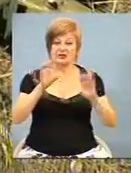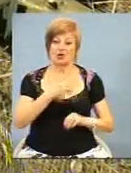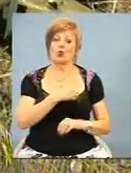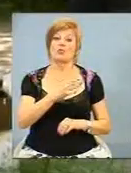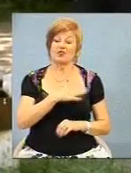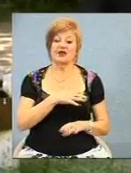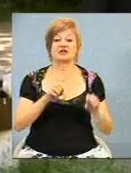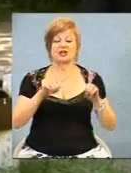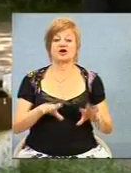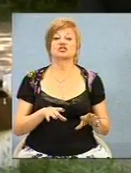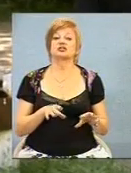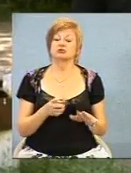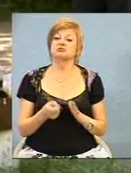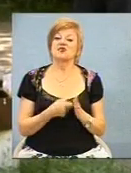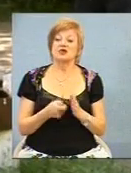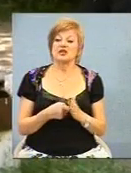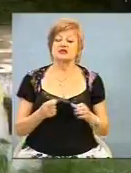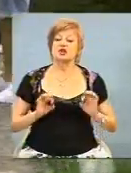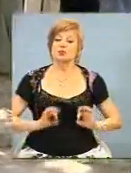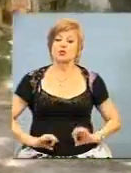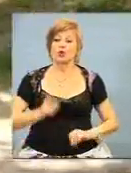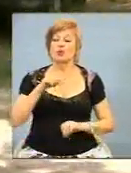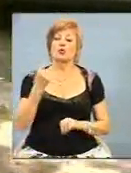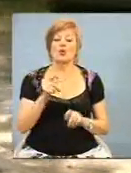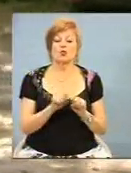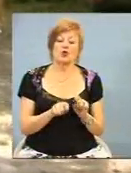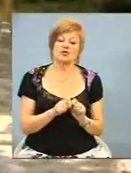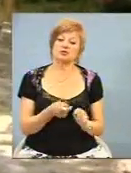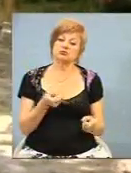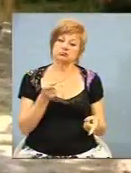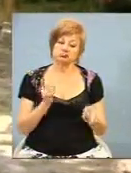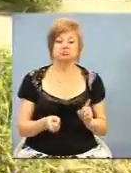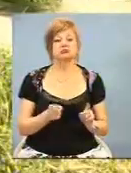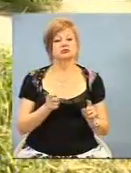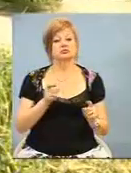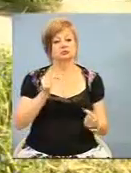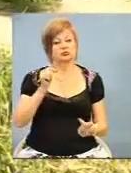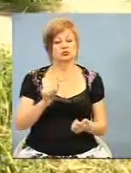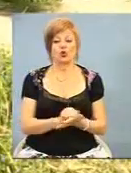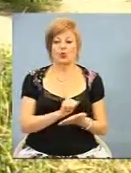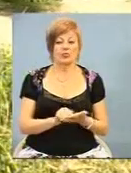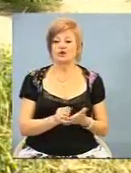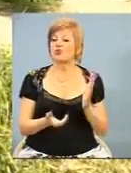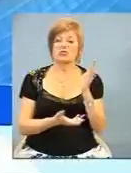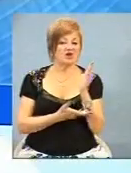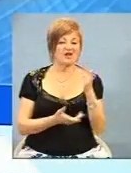взялися з'ясовувати у місцевій прокуратурі номер 1. Перевіряють достовірність документів. Однак дерев це не